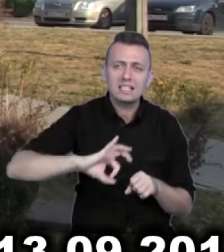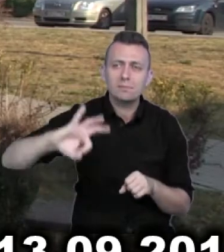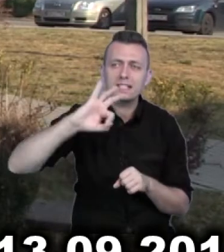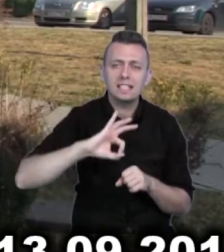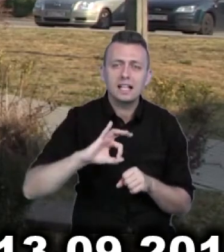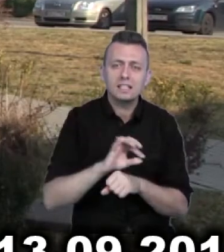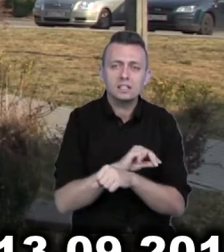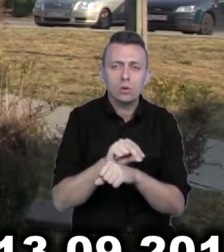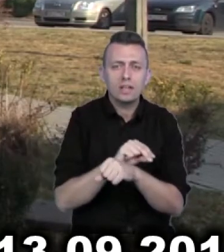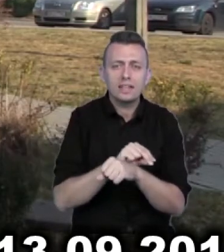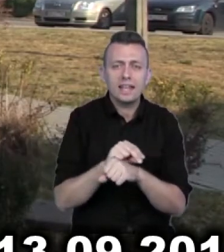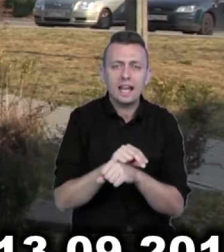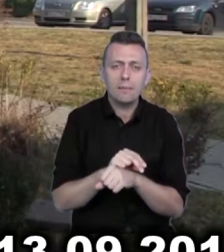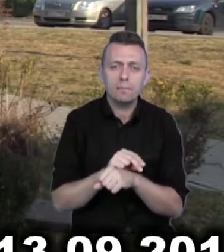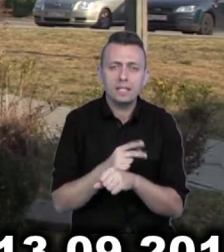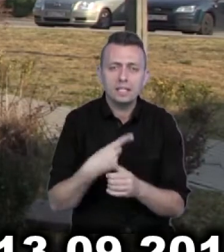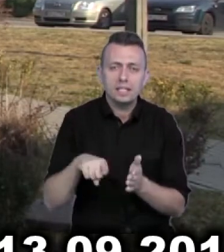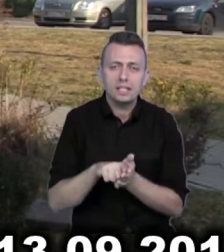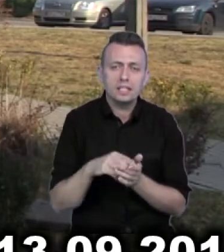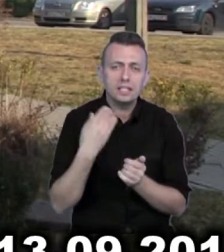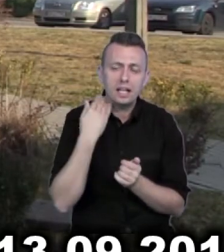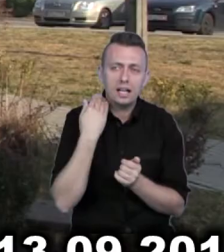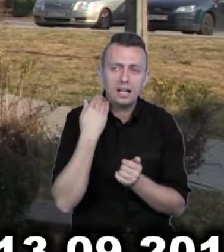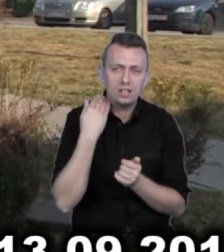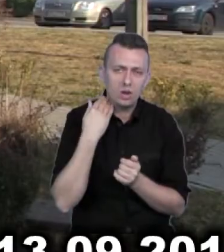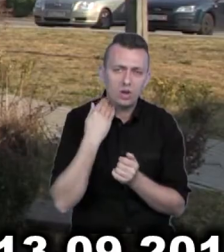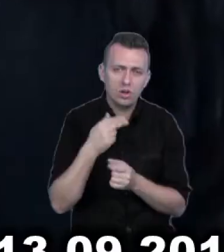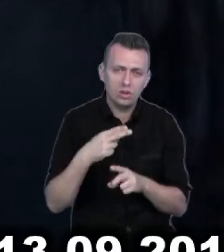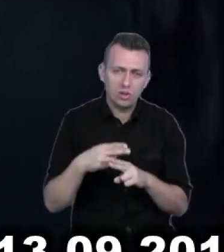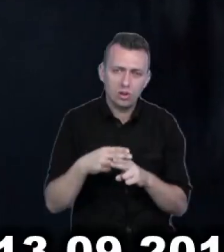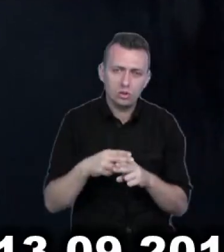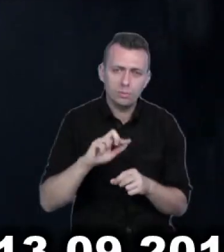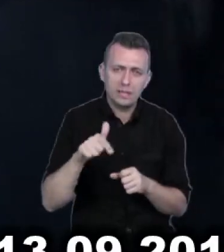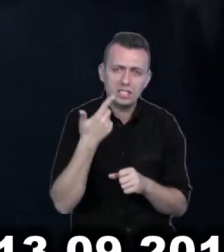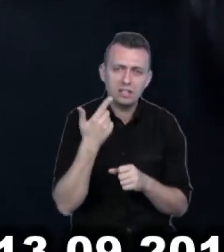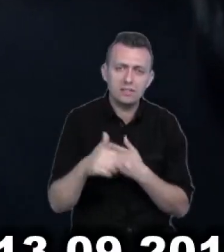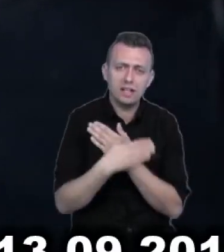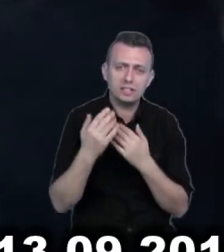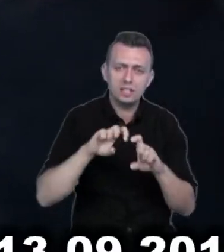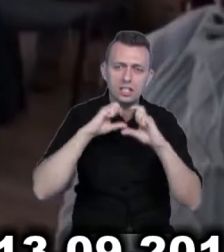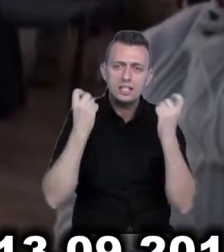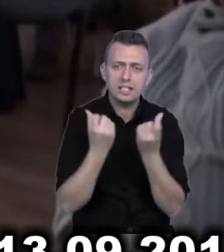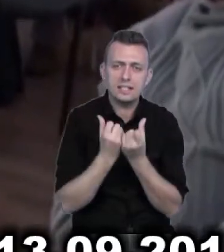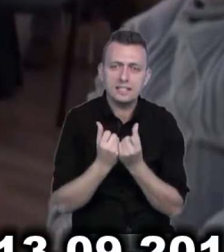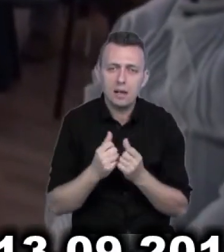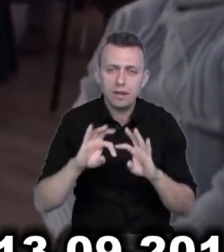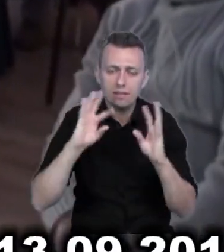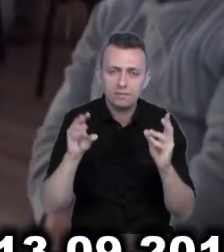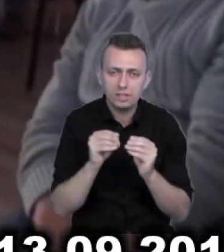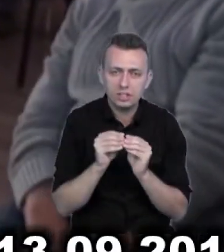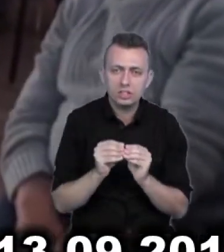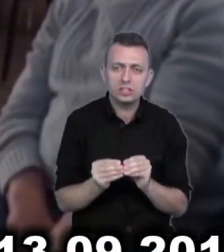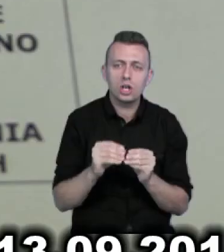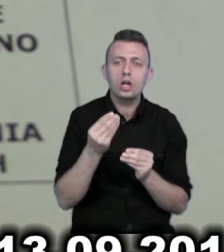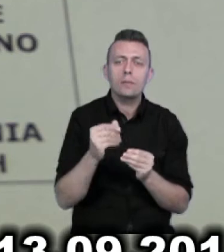psychologiem. Ona też będzie do dyspozycji przez te dwa dni. Całe zadanie współfinansowane jest przez prezydenta miasta